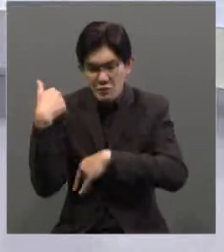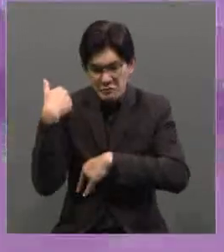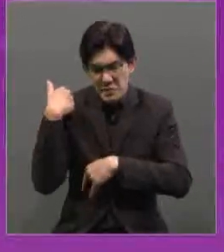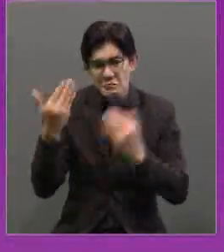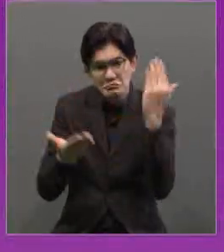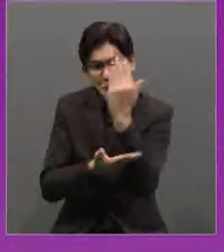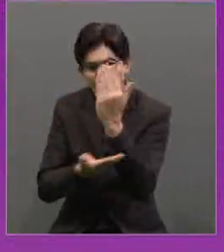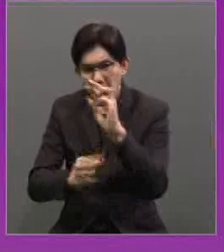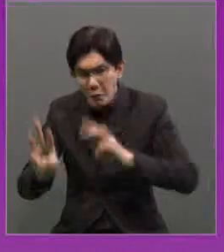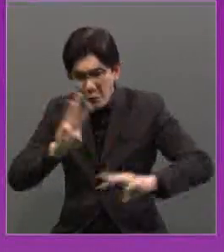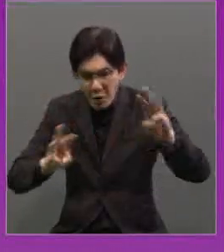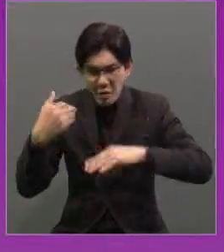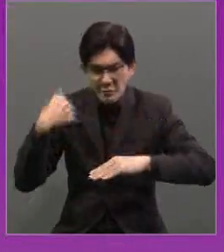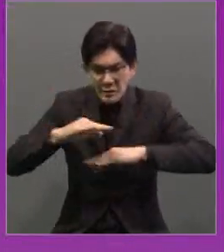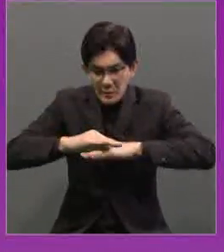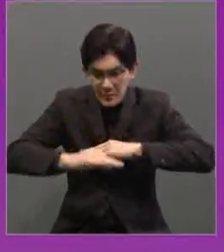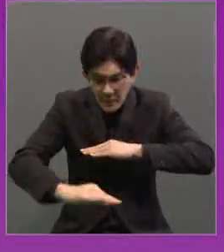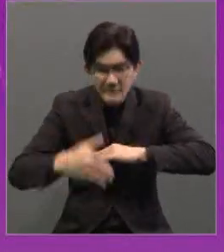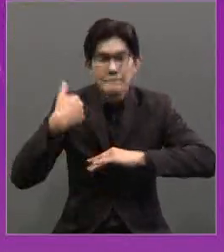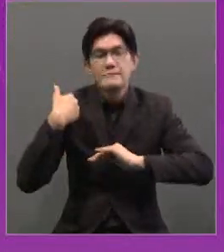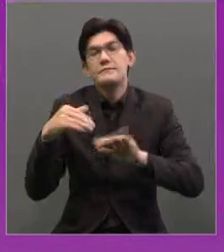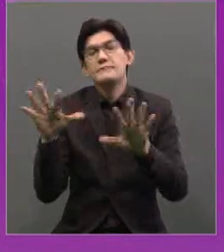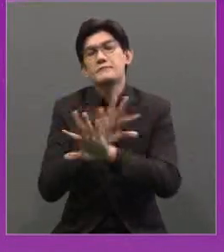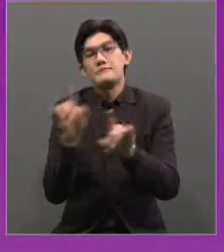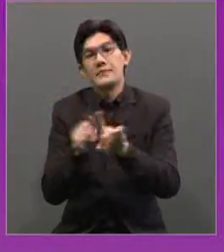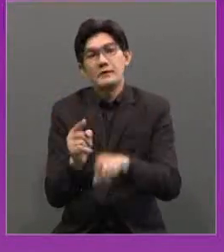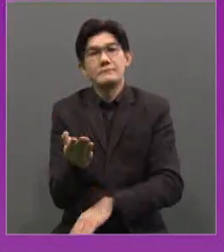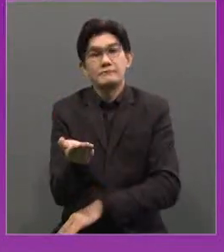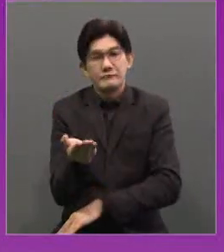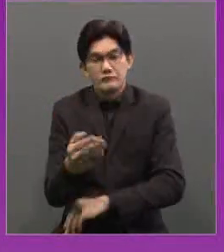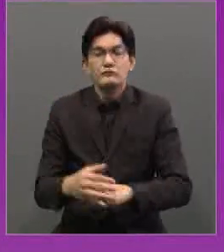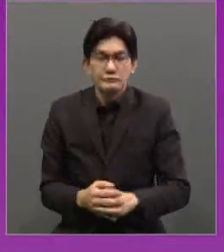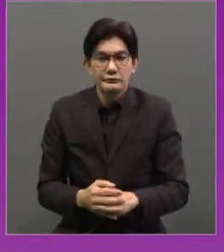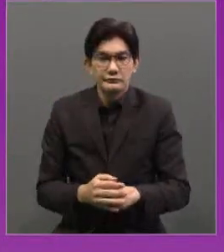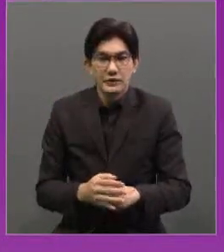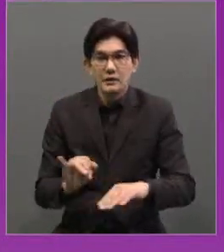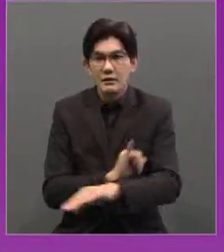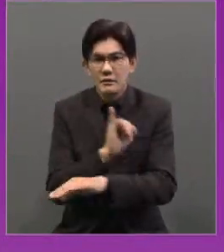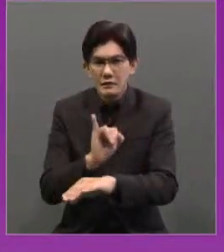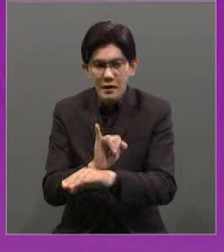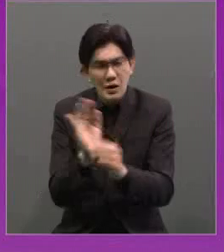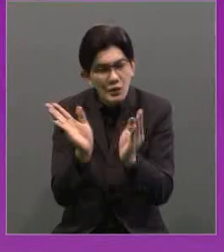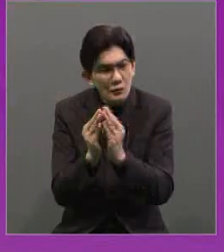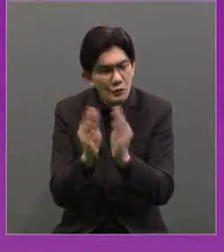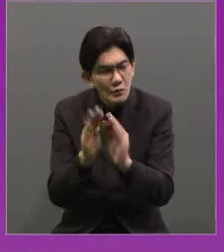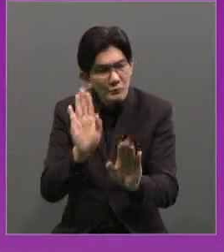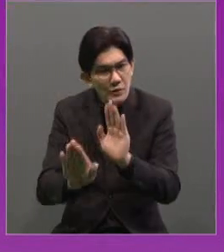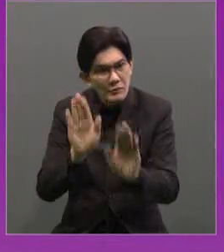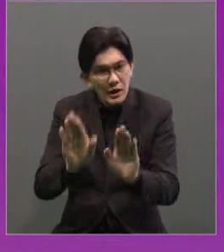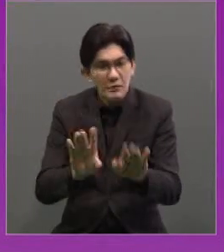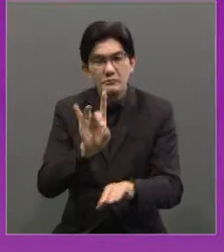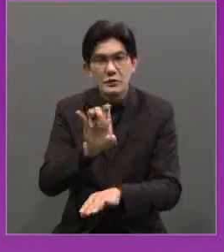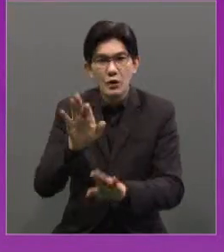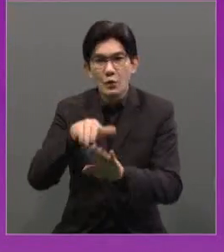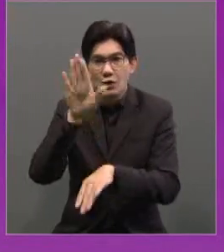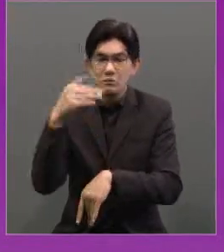นมันทำพื้นดินเป็นขั้นบันไดไปแล้ว เนี่ยค่ะอย่างที่คุณผู้ชมเห็นแล้วไม่ใช่แค่10 20ไร่นะรวมๆแล้วเนี่ยน่าจะเป็